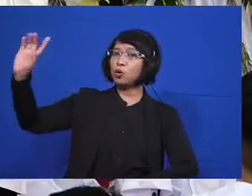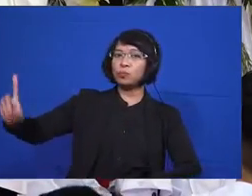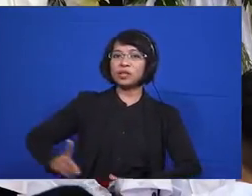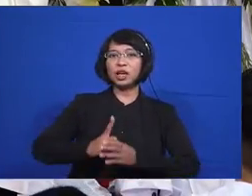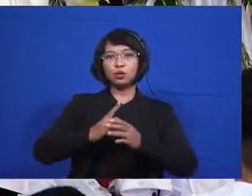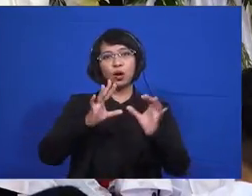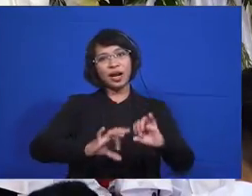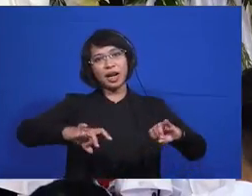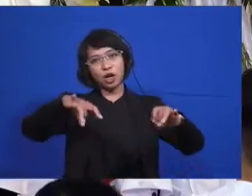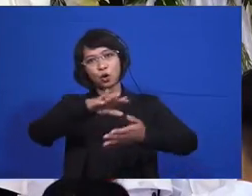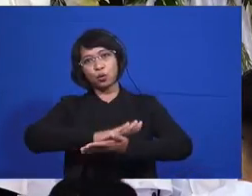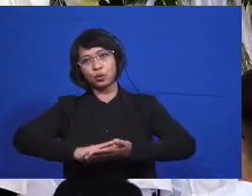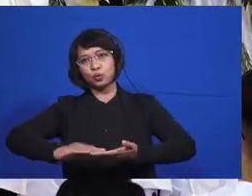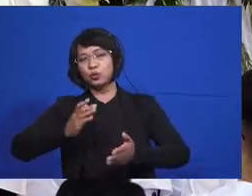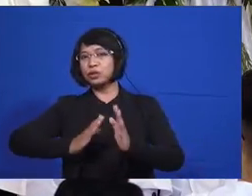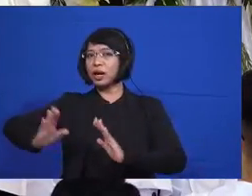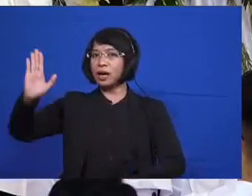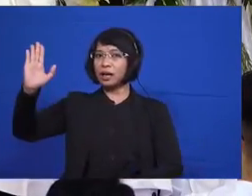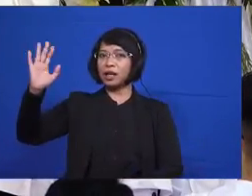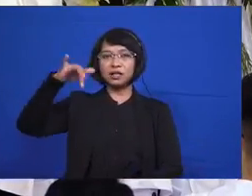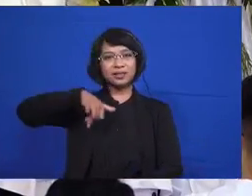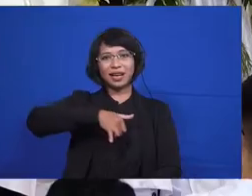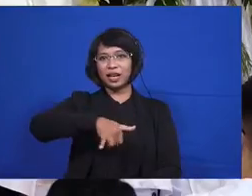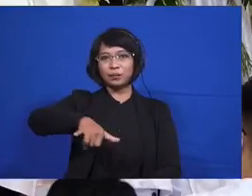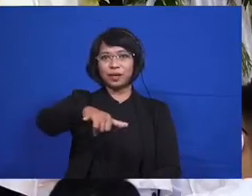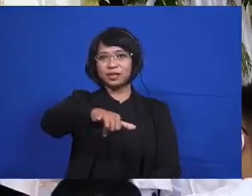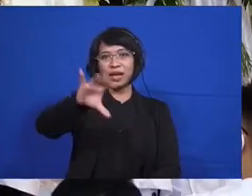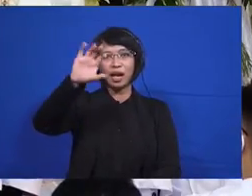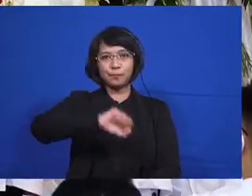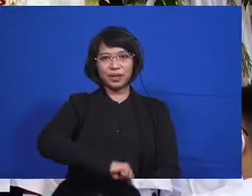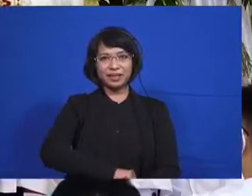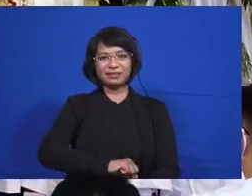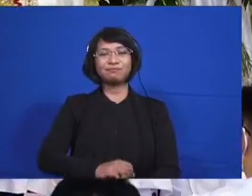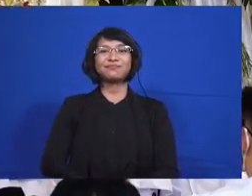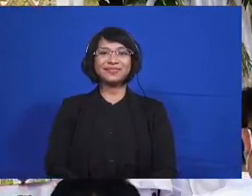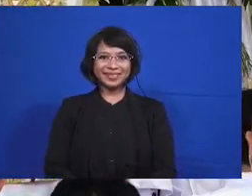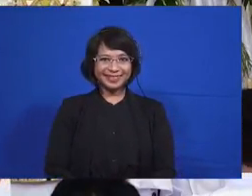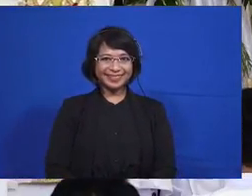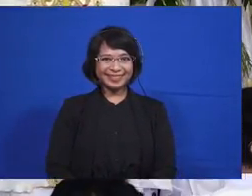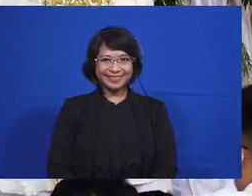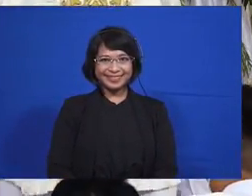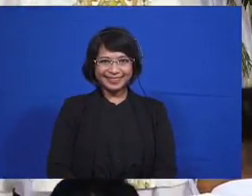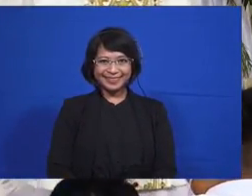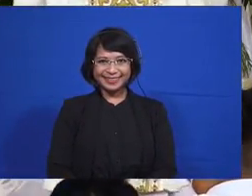Roh Kudus Allah sepanjang segala masa.